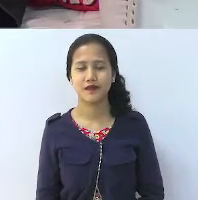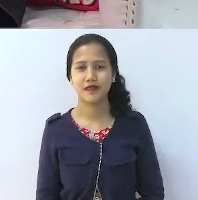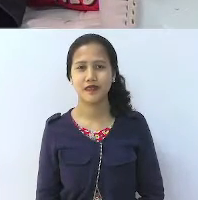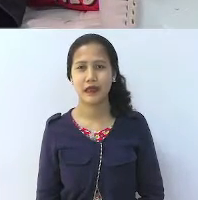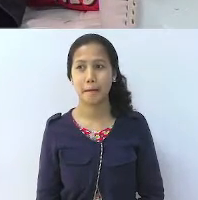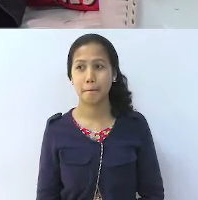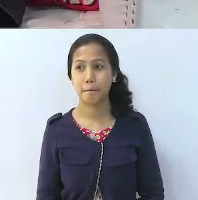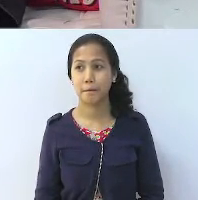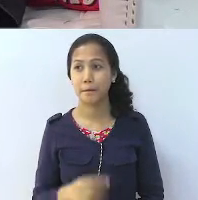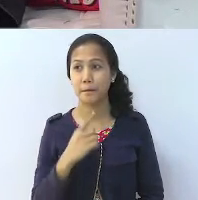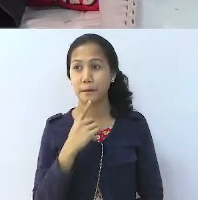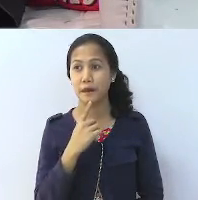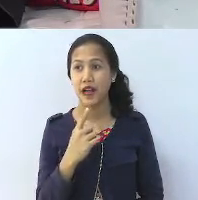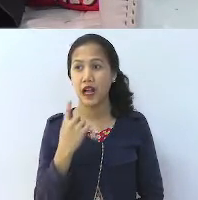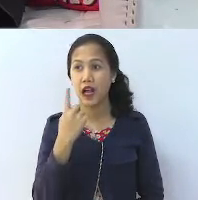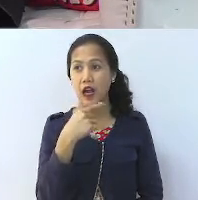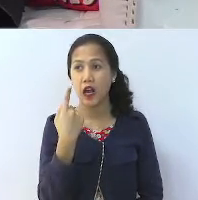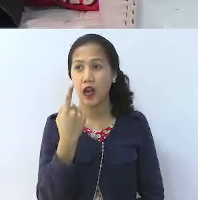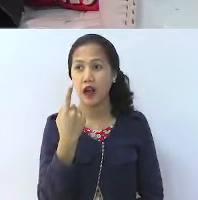daw. Orientation lang na pagod.